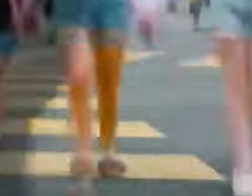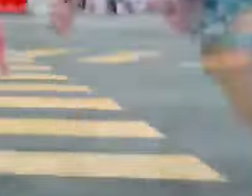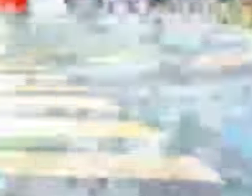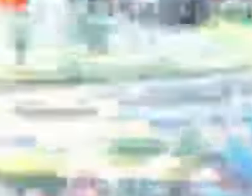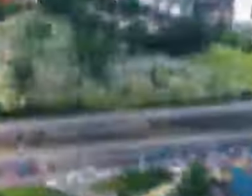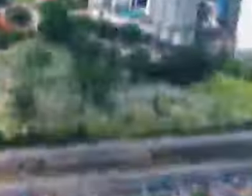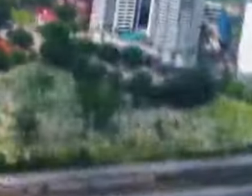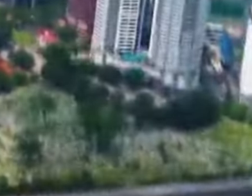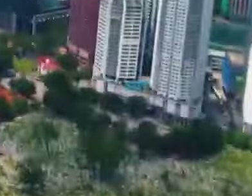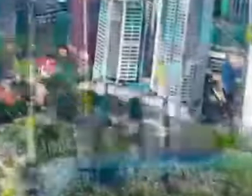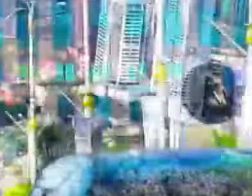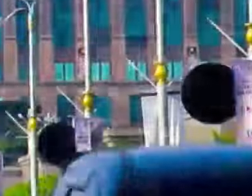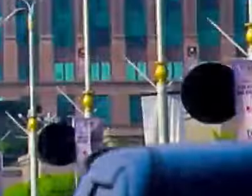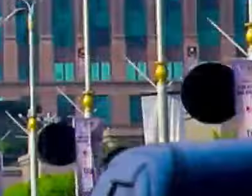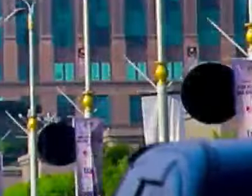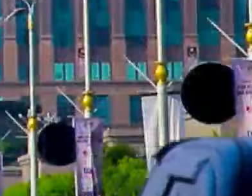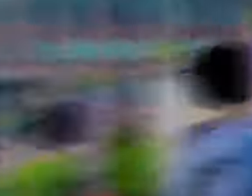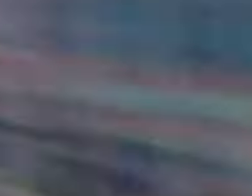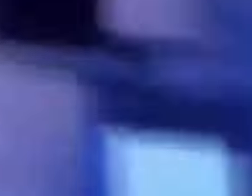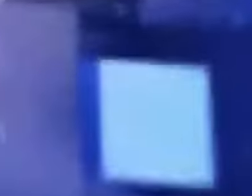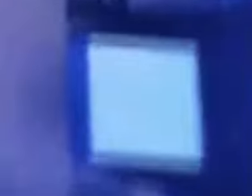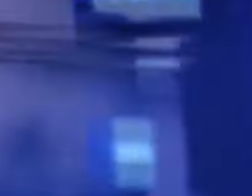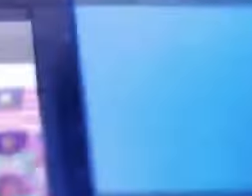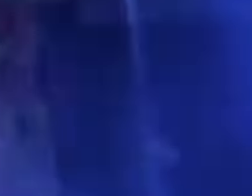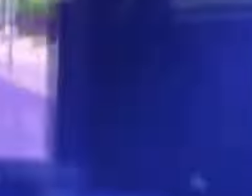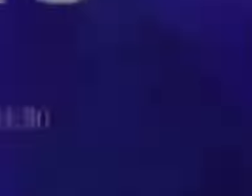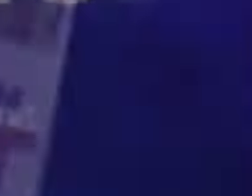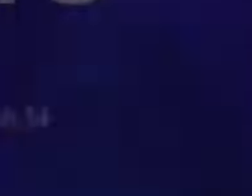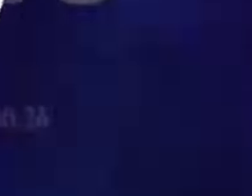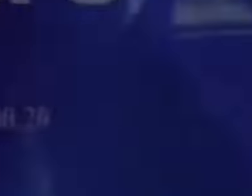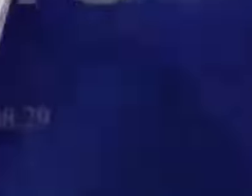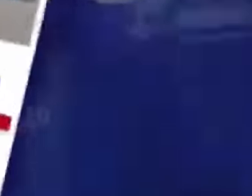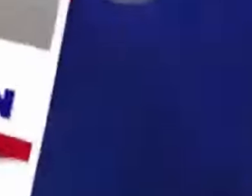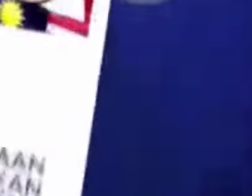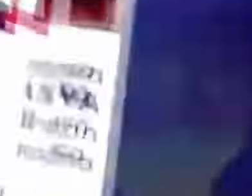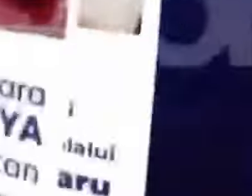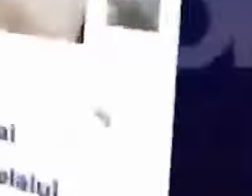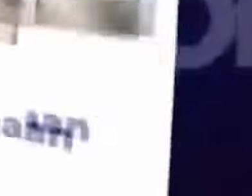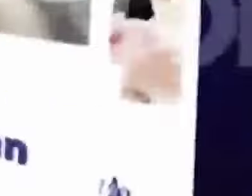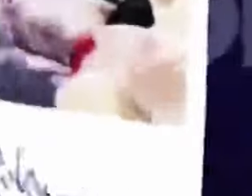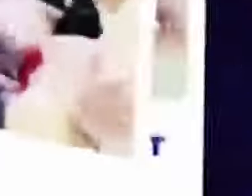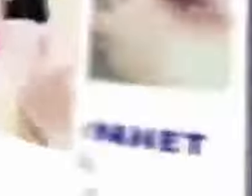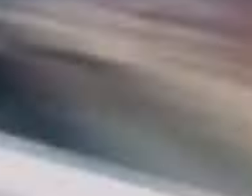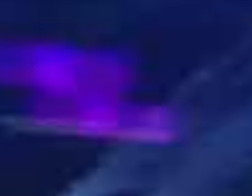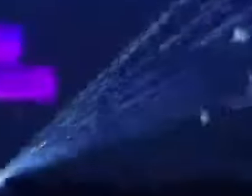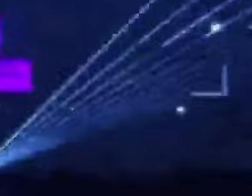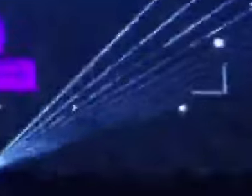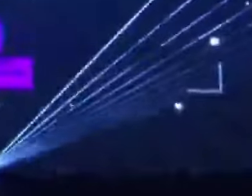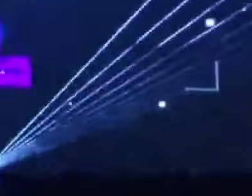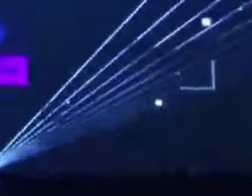Keyakinan rakyat dan kestabilan negara. Tiada janji mustahil, hanya bukti yang ditampil.